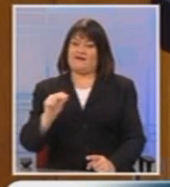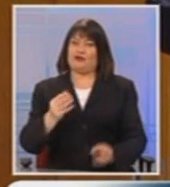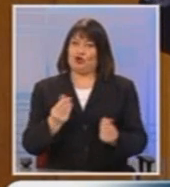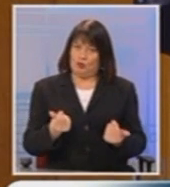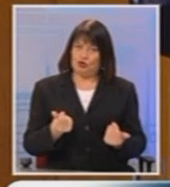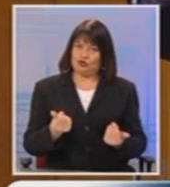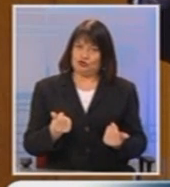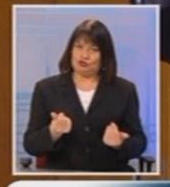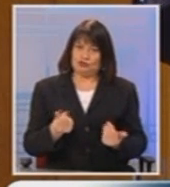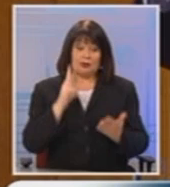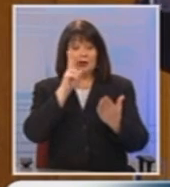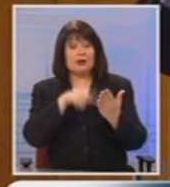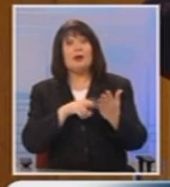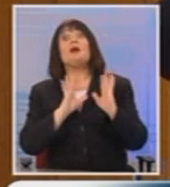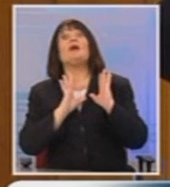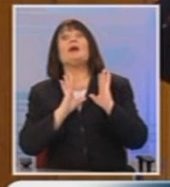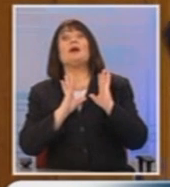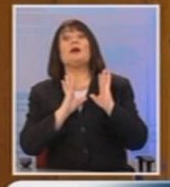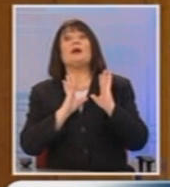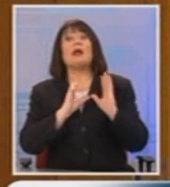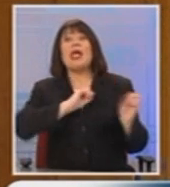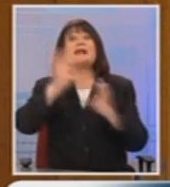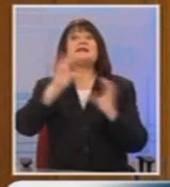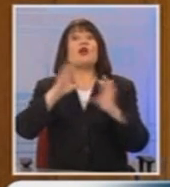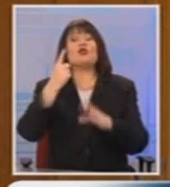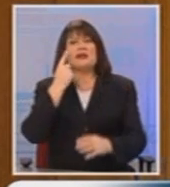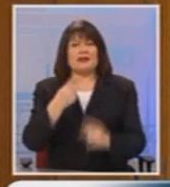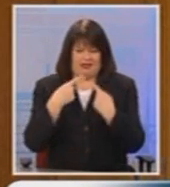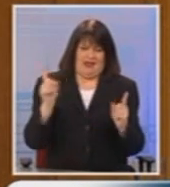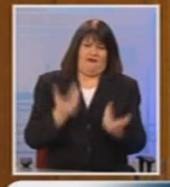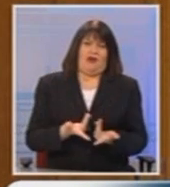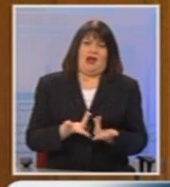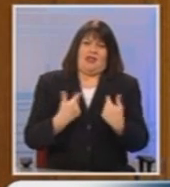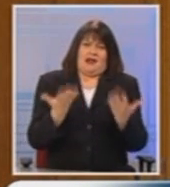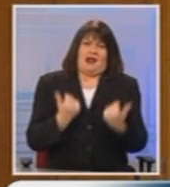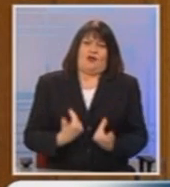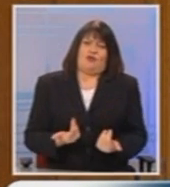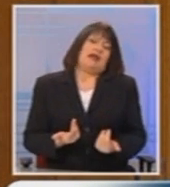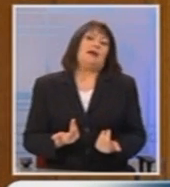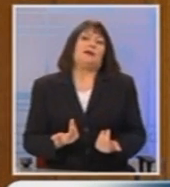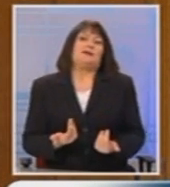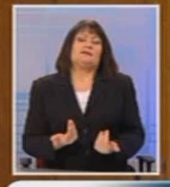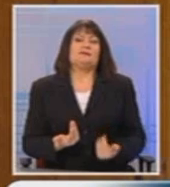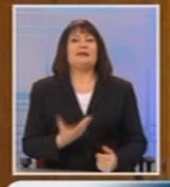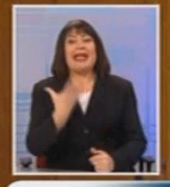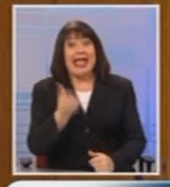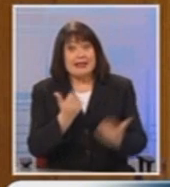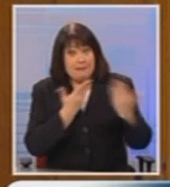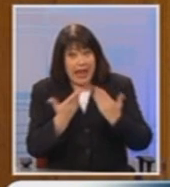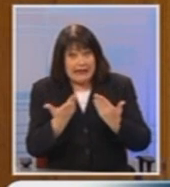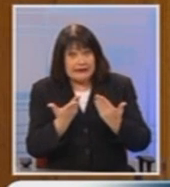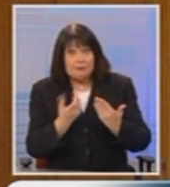καν να κοιτάξει την καμπύλη των εξαγωγών, δηλαδή τη φοβερή διαφορά ανάμεσά μας. Είχε κάποια